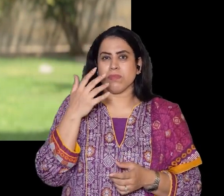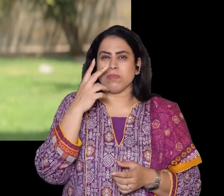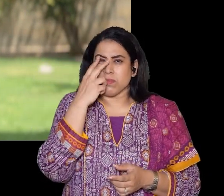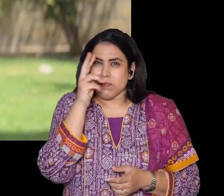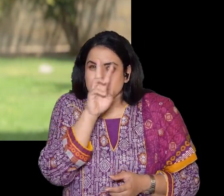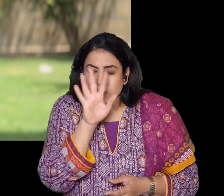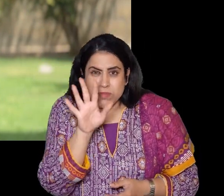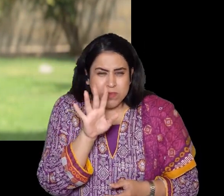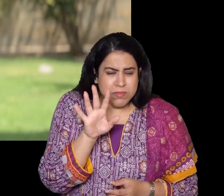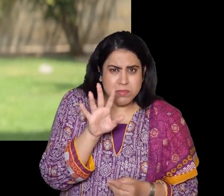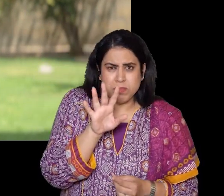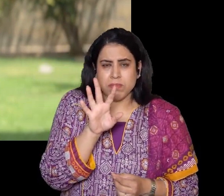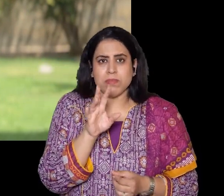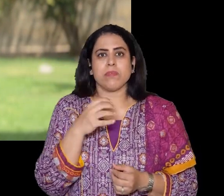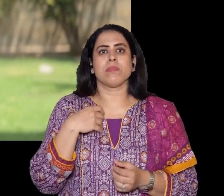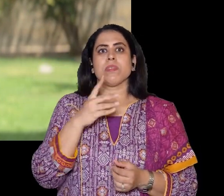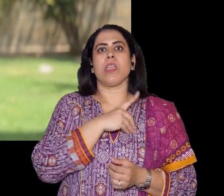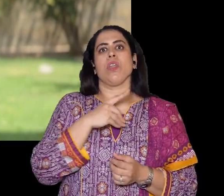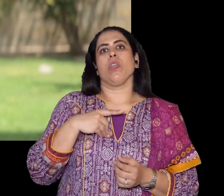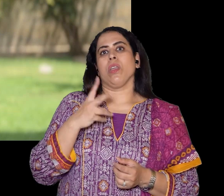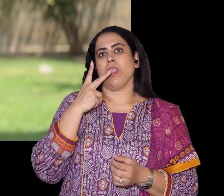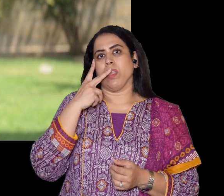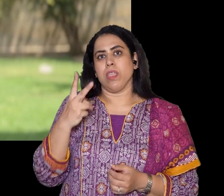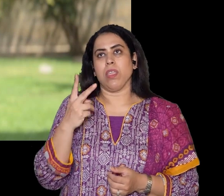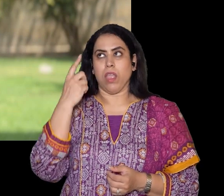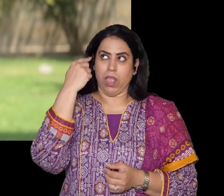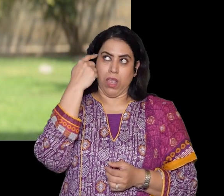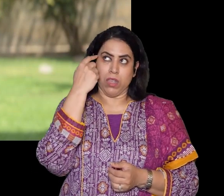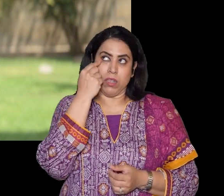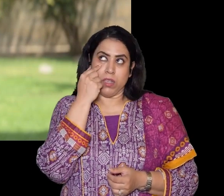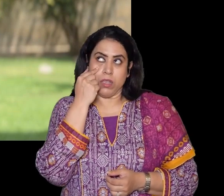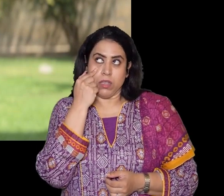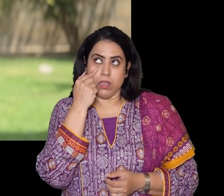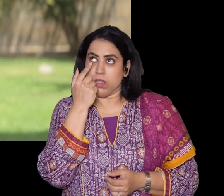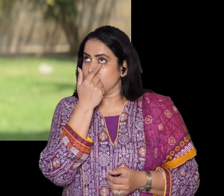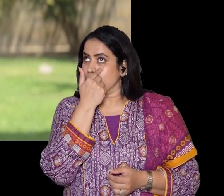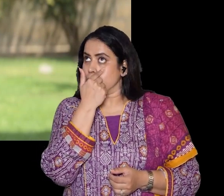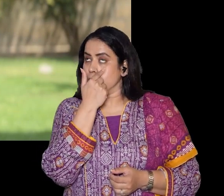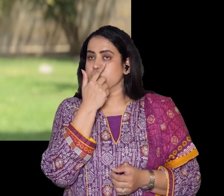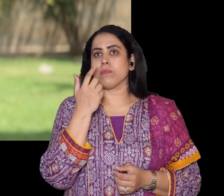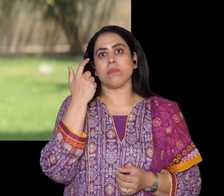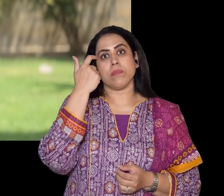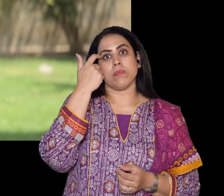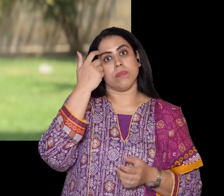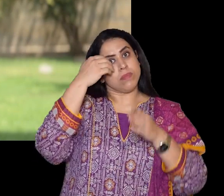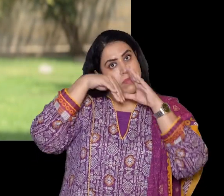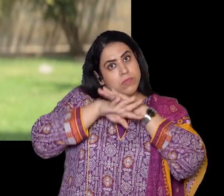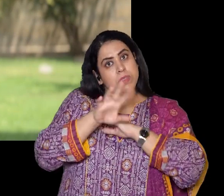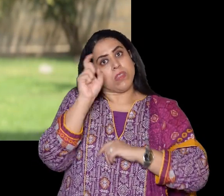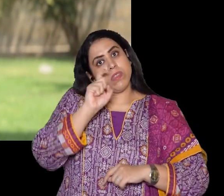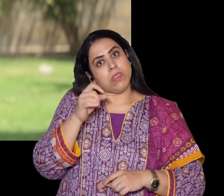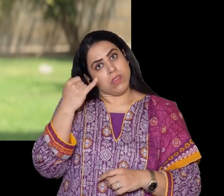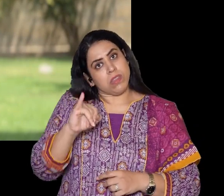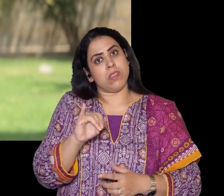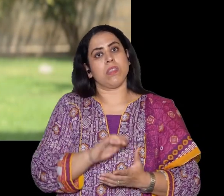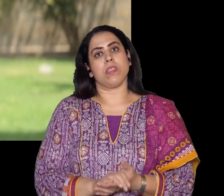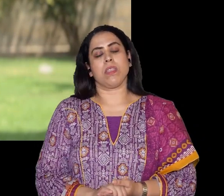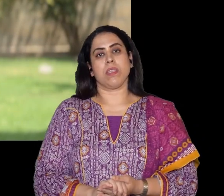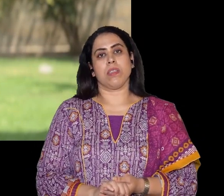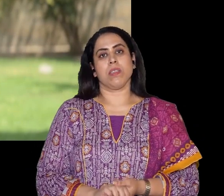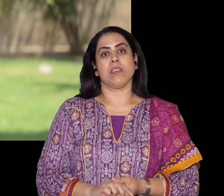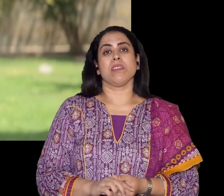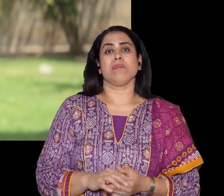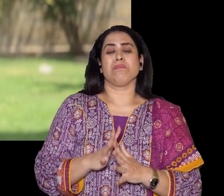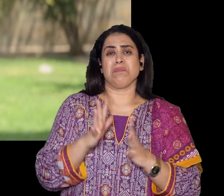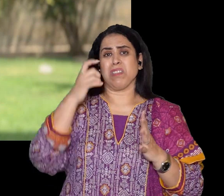में प्रॉब्लम होती थी, धुंधला फ़ील होता था। जब मैंने डॉक्टर को टेस्ट करवाया तो उन्होंने कहा कि आपको रेटिनोपैथी हो चुका है, जिसके बायस